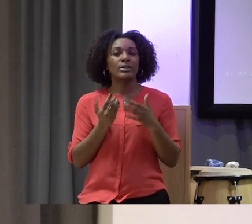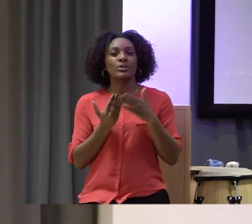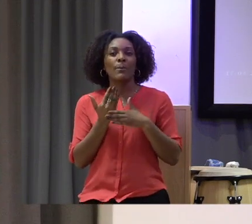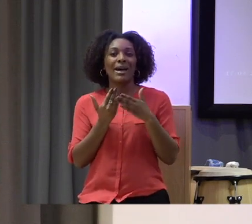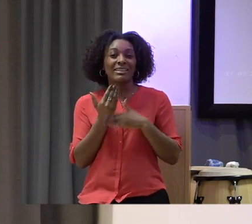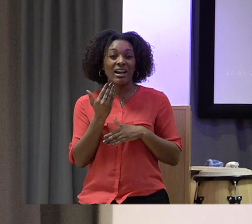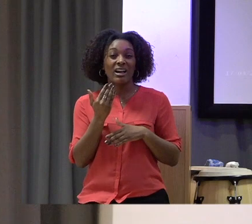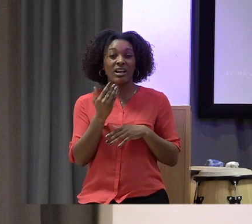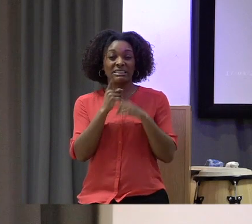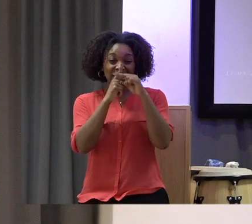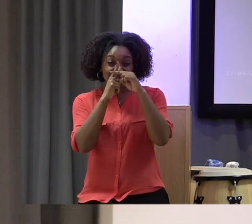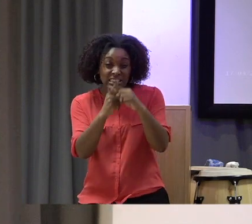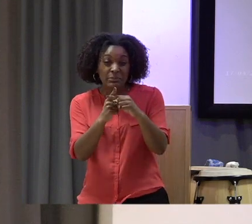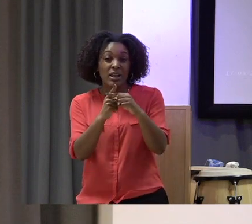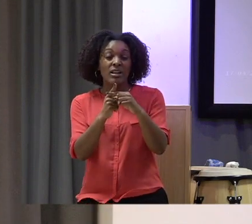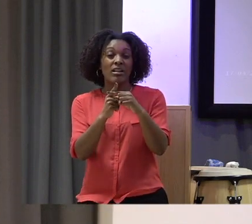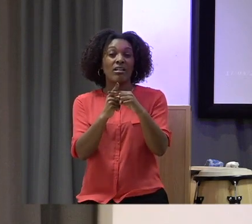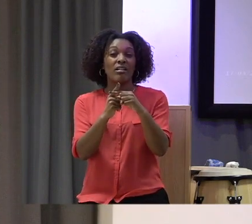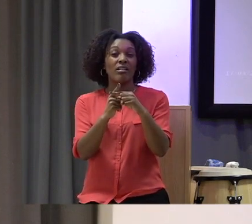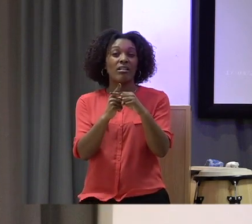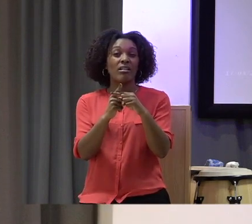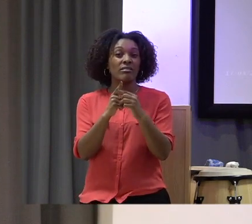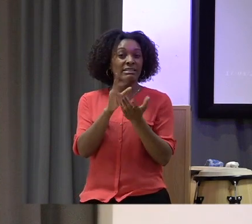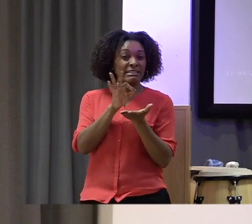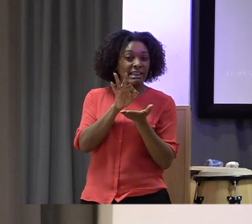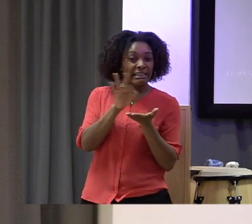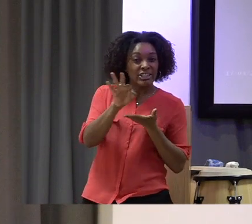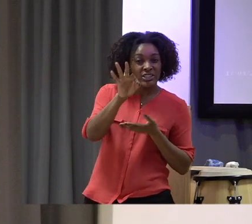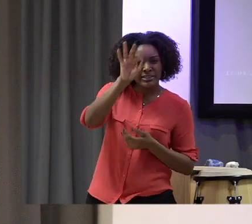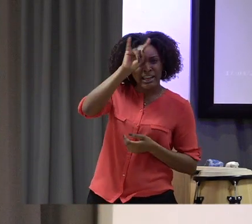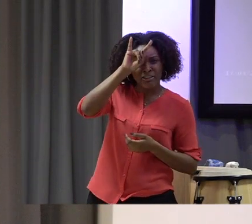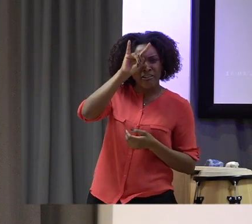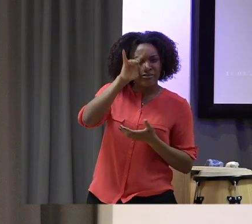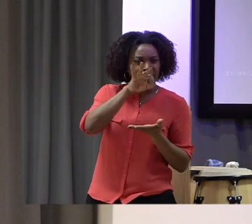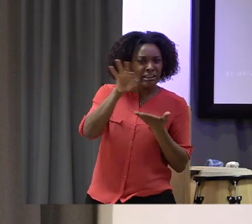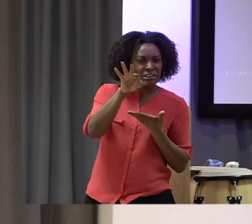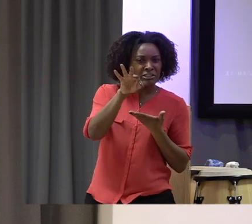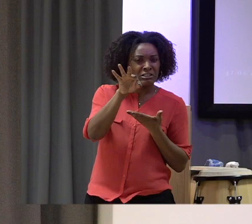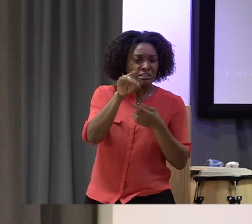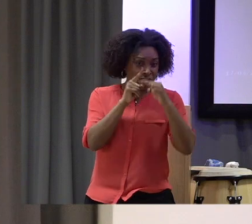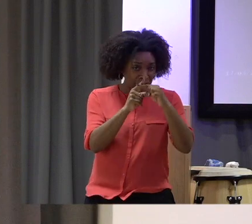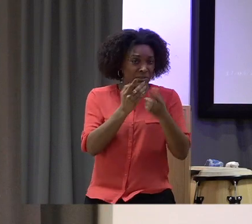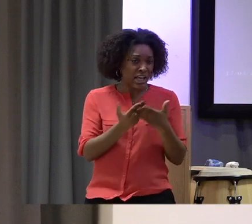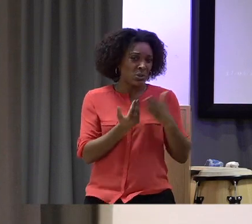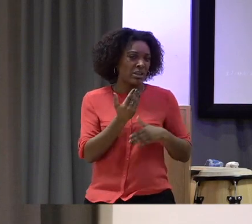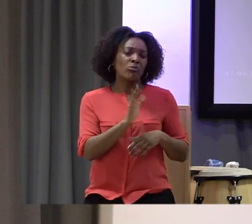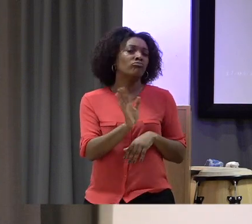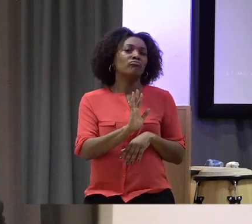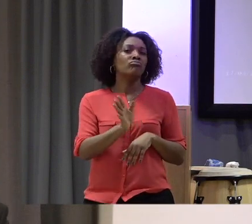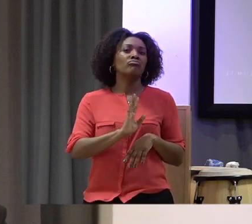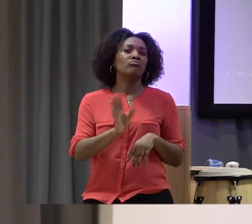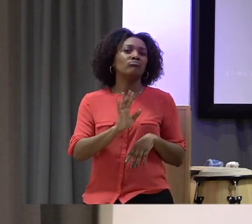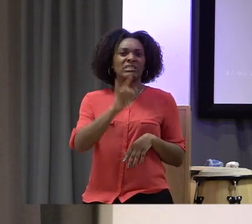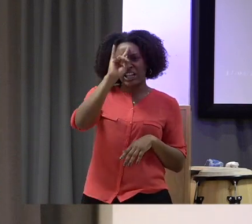nous focaliser sur la stratégie d'attaque du diable, la stratégie qu'il avait mise en